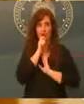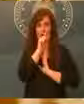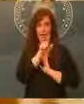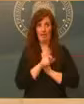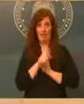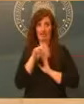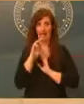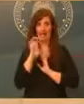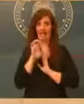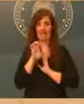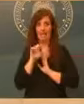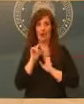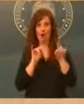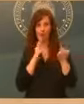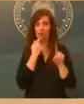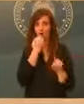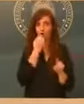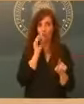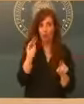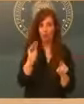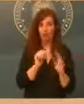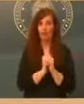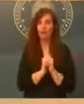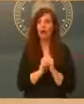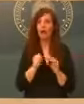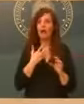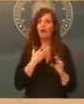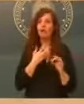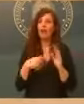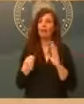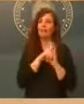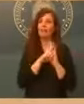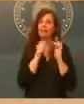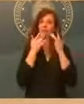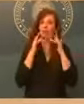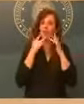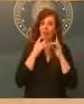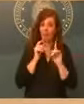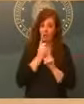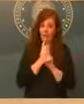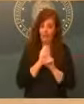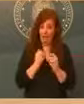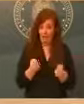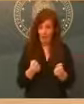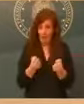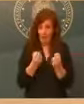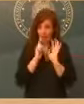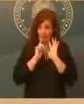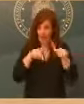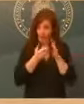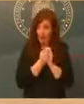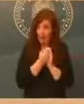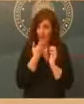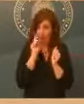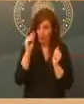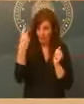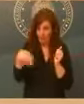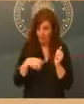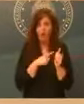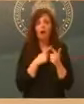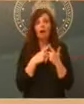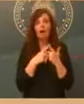se ci sarà un'accelerazione sul decreto semplificazioni da qui alla prossima settimana e volevo chiedere se ci sarà anche qualche